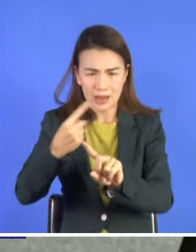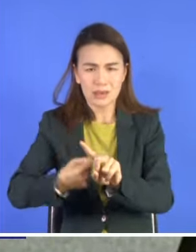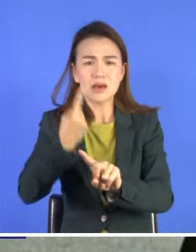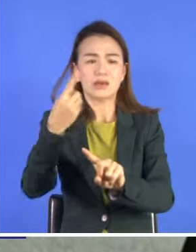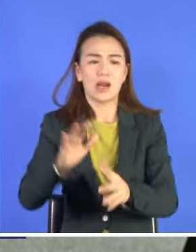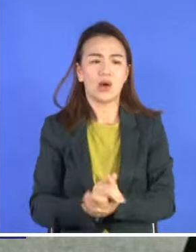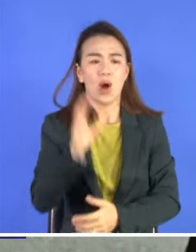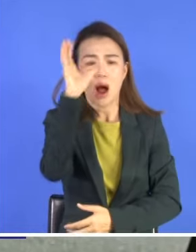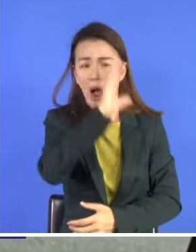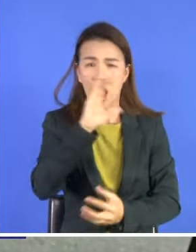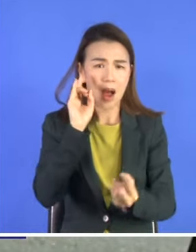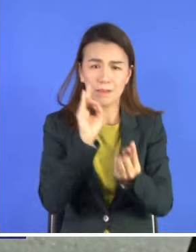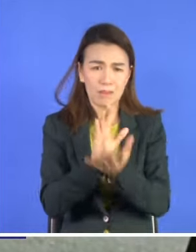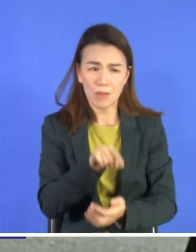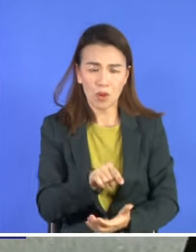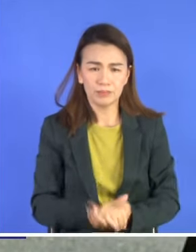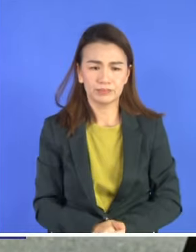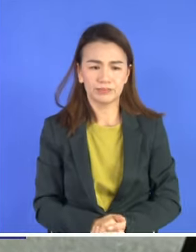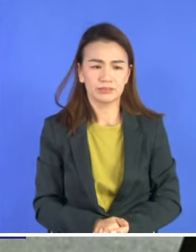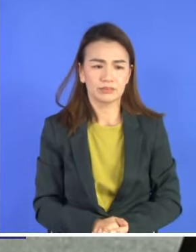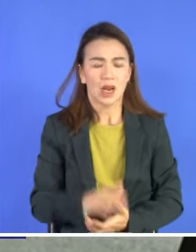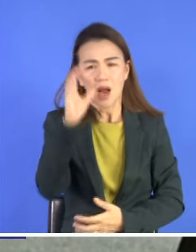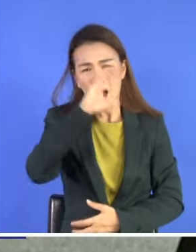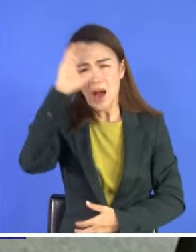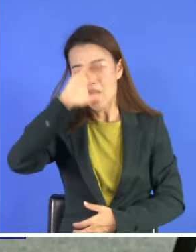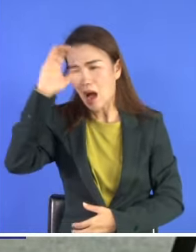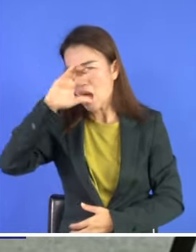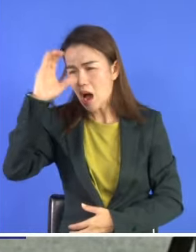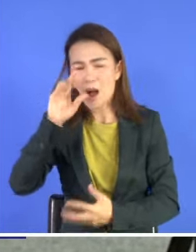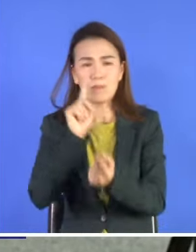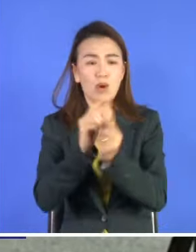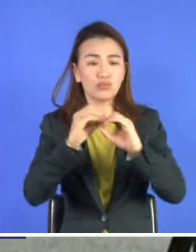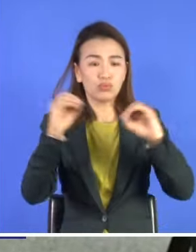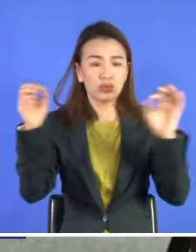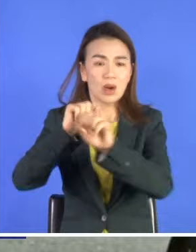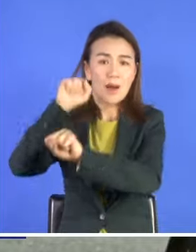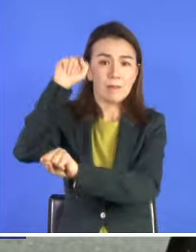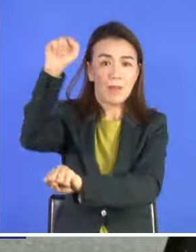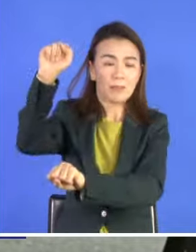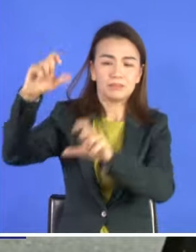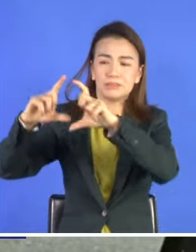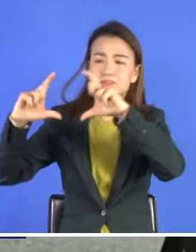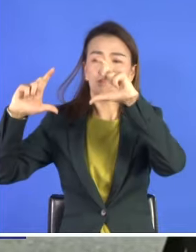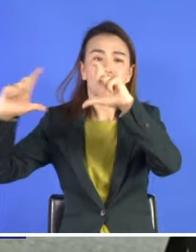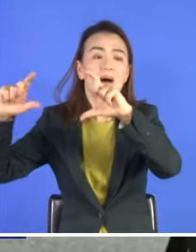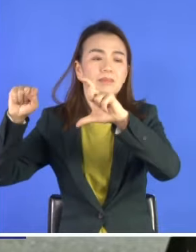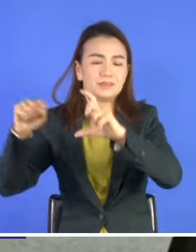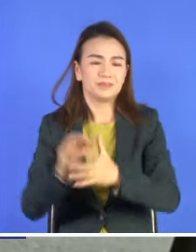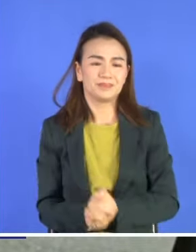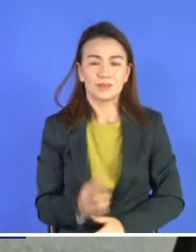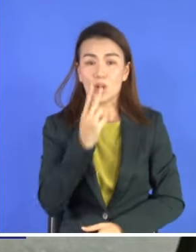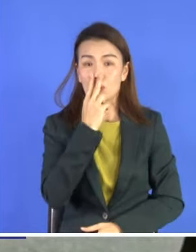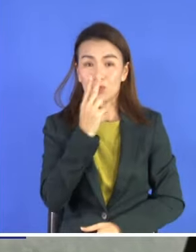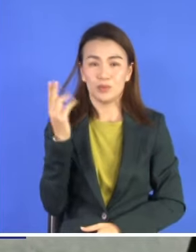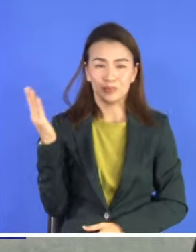มีวี่แววเลยอ่ะค่ะถามเท่าไหร่หาเท่าไหร่ก็หาไม่เจอตัดสิใจขึ้นป้ายใหญ่ๆแบบนี้เลยนะคะฟังหน่อยเสียงของคุณ